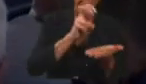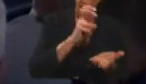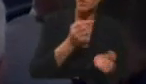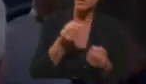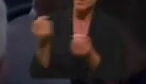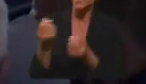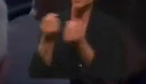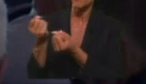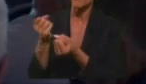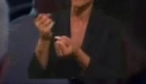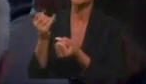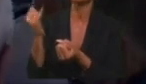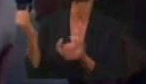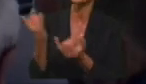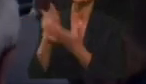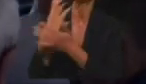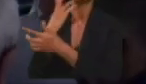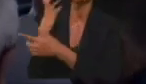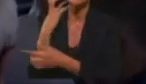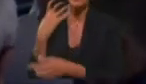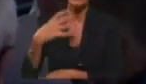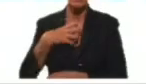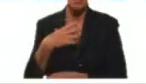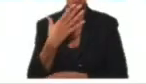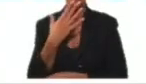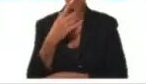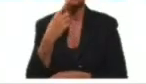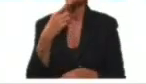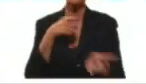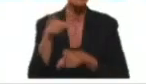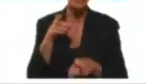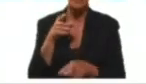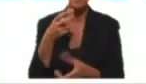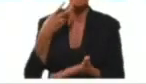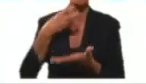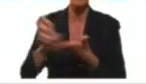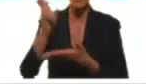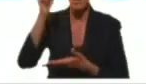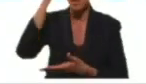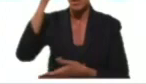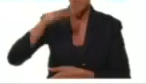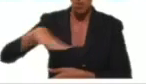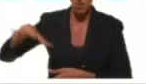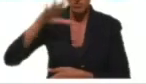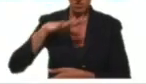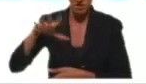to, jak Pani Dyrektor już wspomniała, przede wszystkim wykluczenie społeczne związane z transportem.